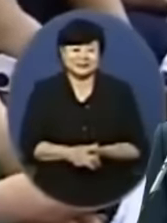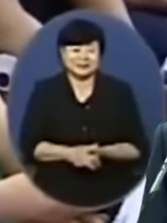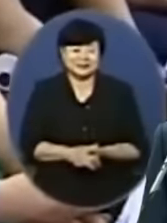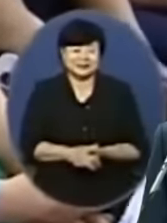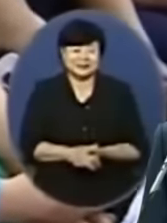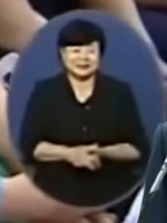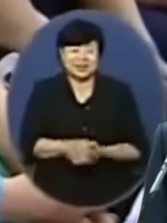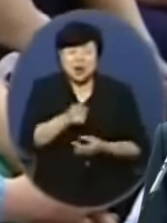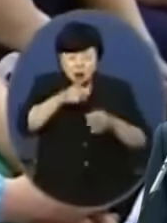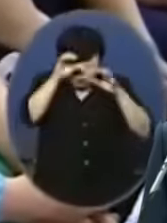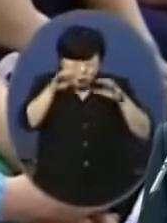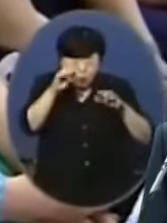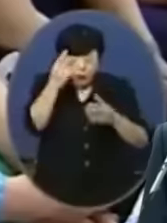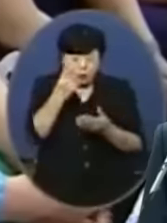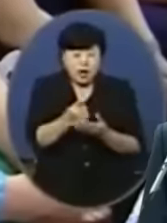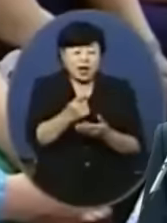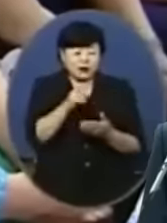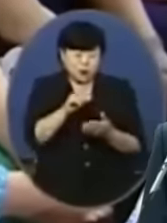폭우가 내려와도